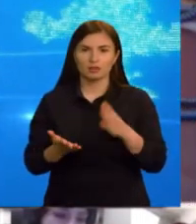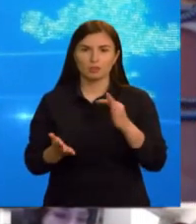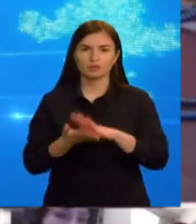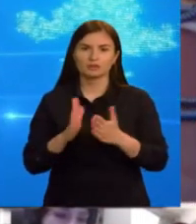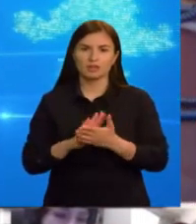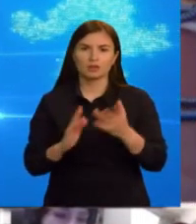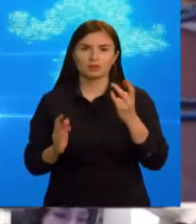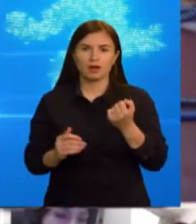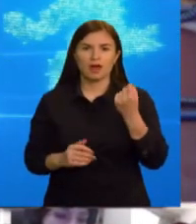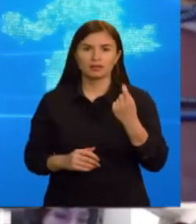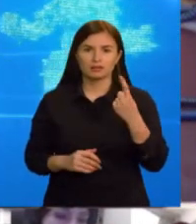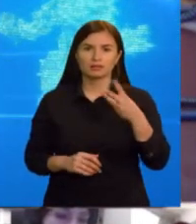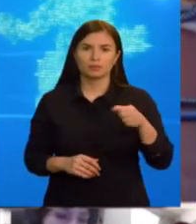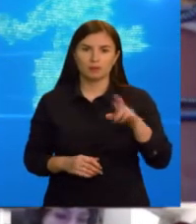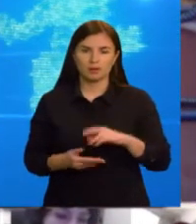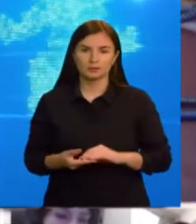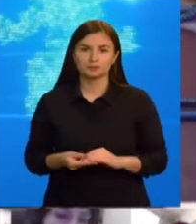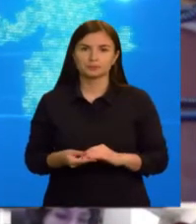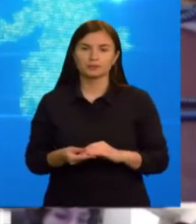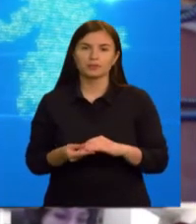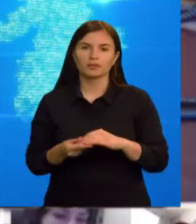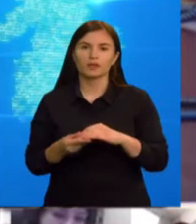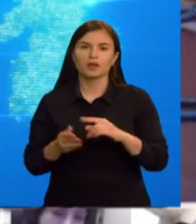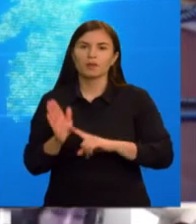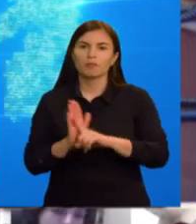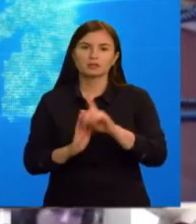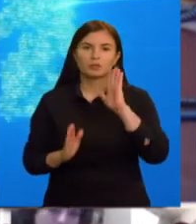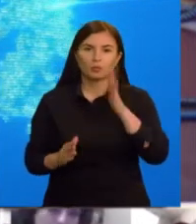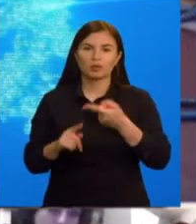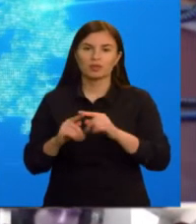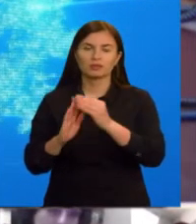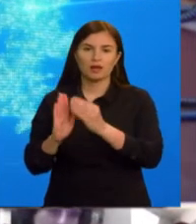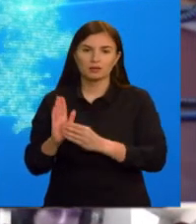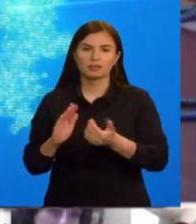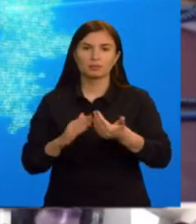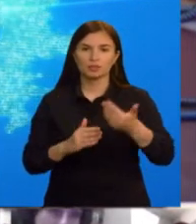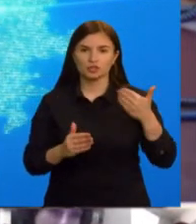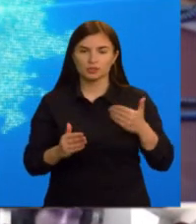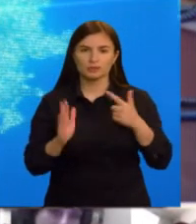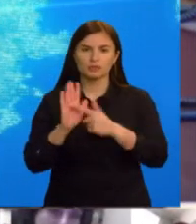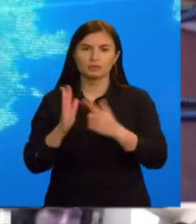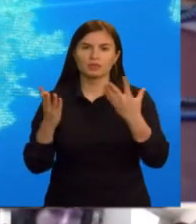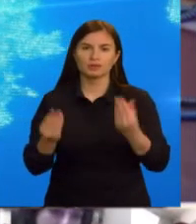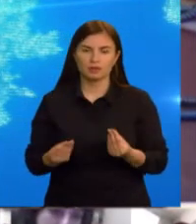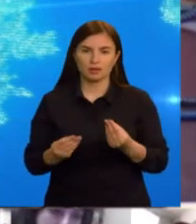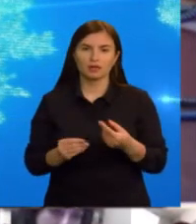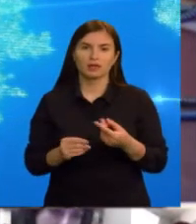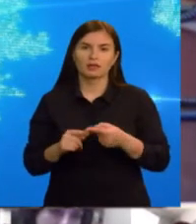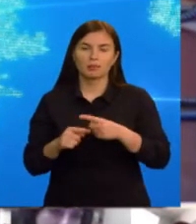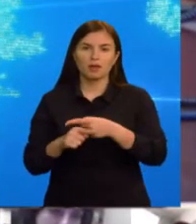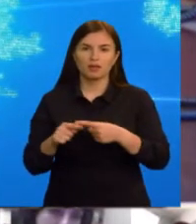на 11 мая. Базой будут являться данные за предшествующие 7 дней. Это